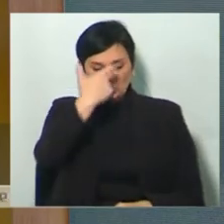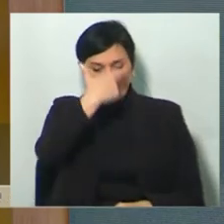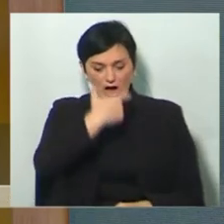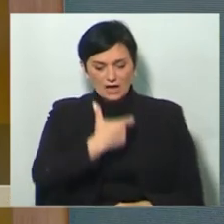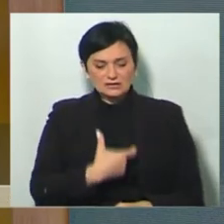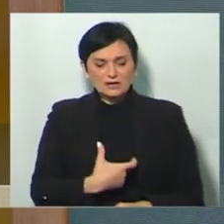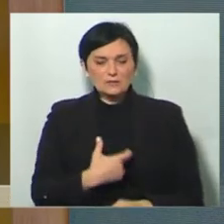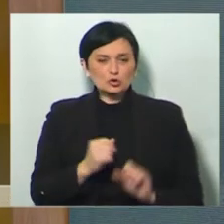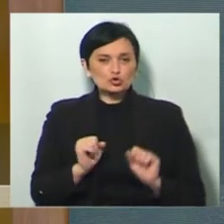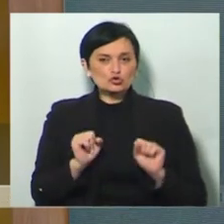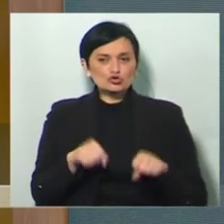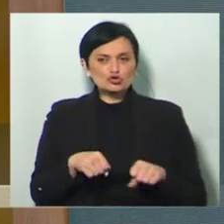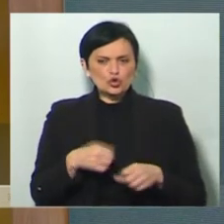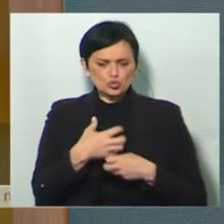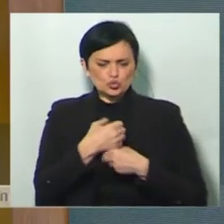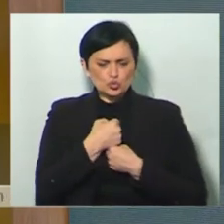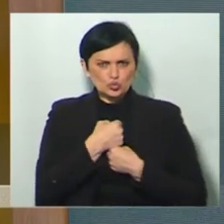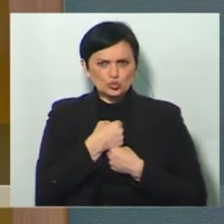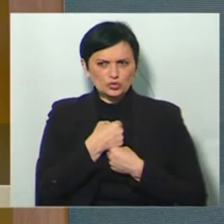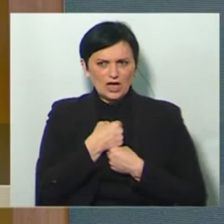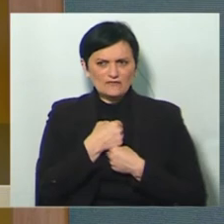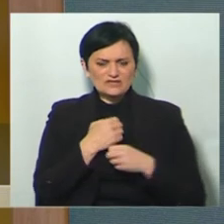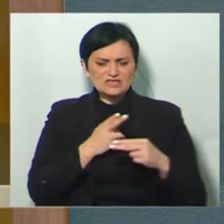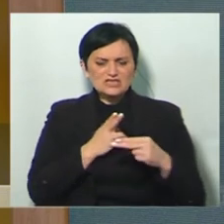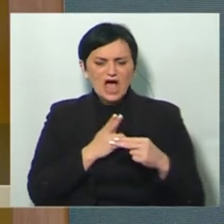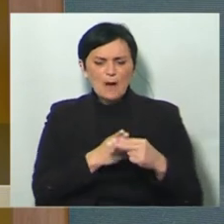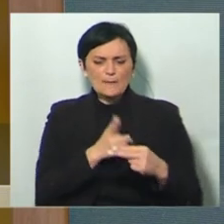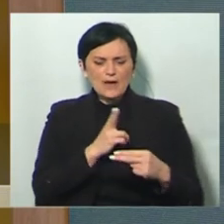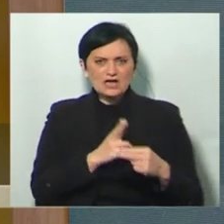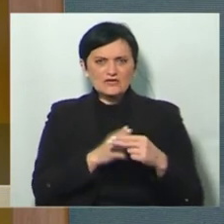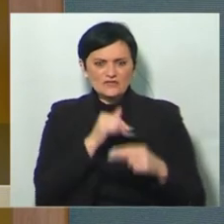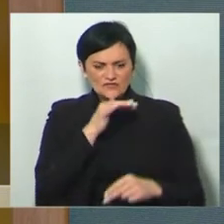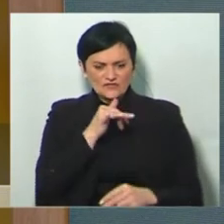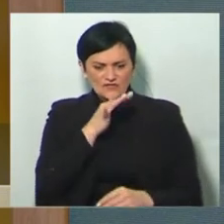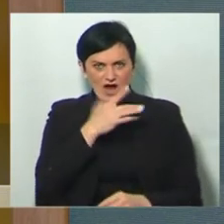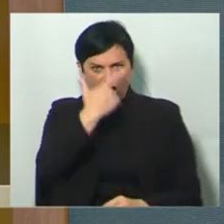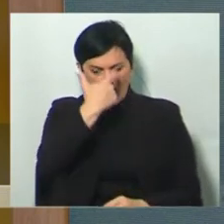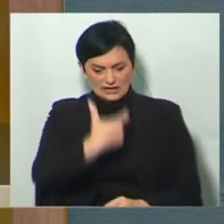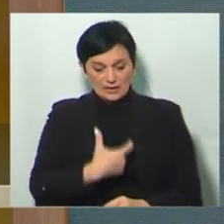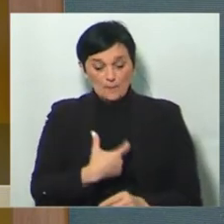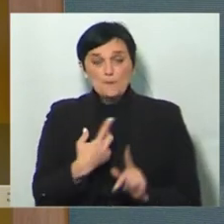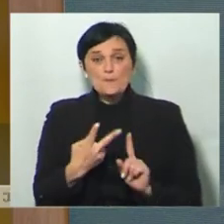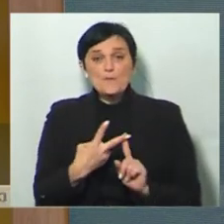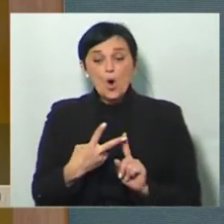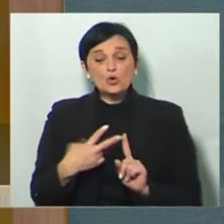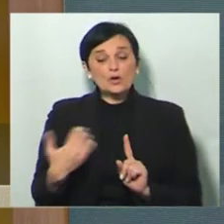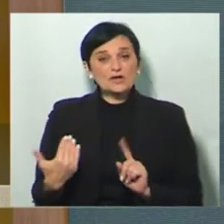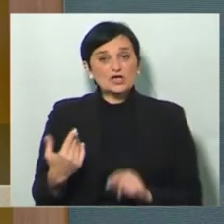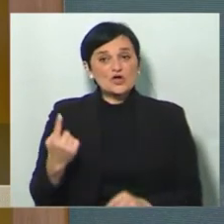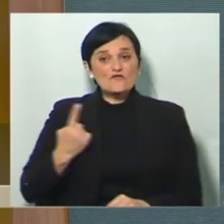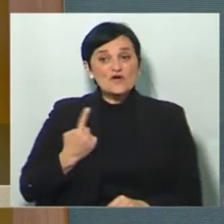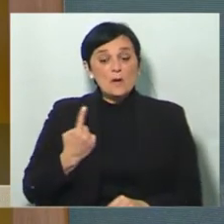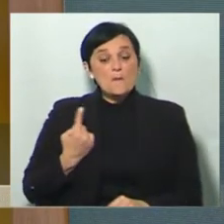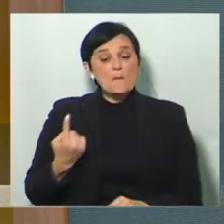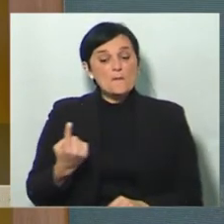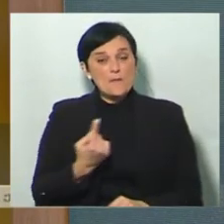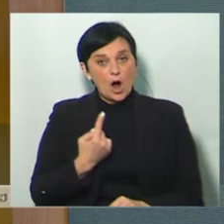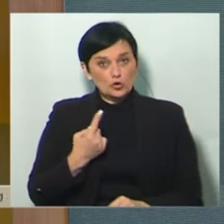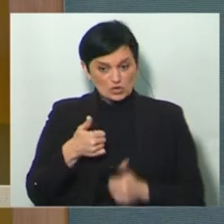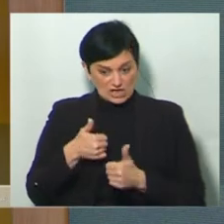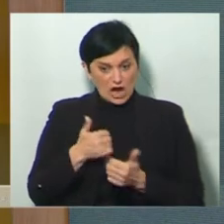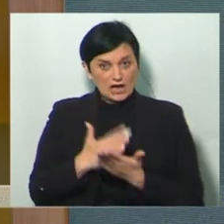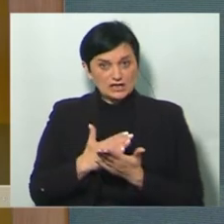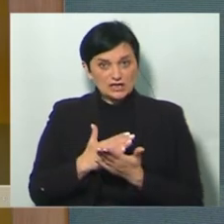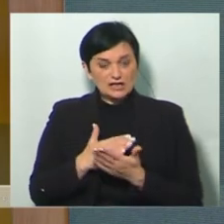ვთქვათ შესაძლებლობებს ზღუდავს, აფერხებს თითქოს ადამიანს. და მეორე მხრივ არის მარტოობაში კარგი? Რა